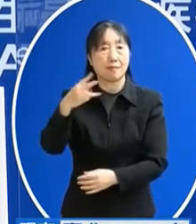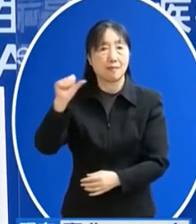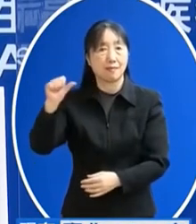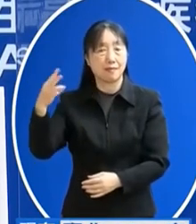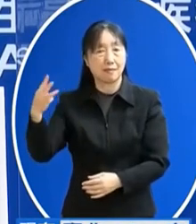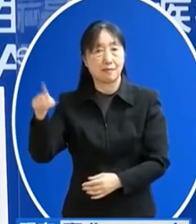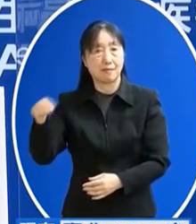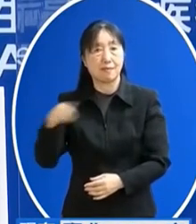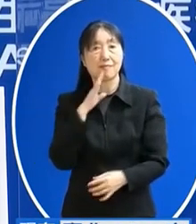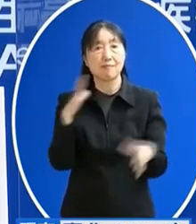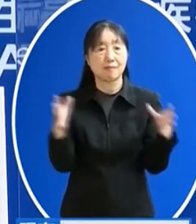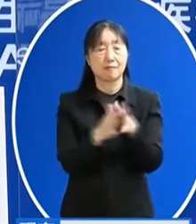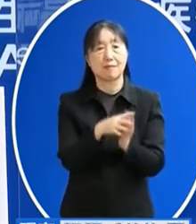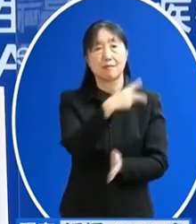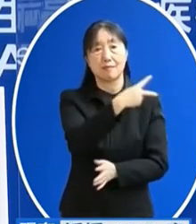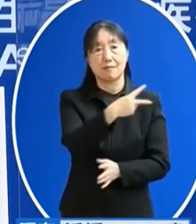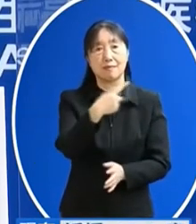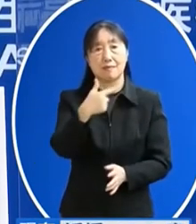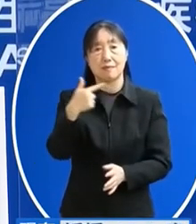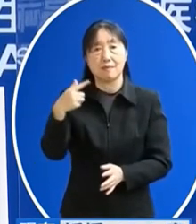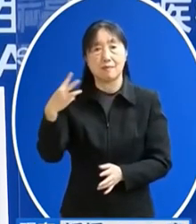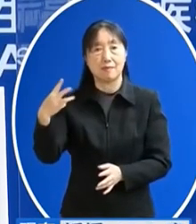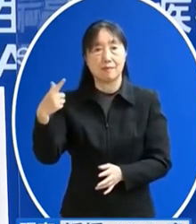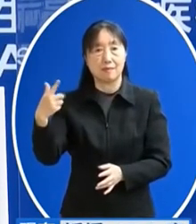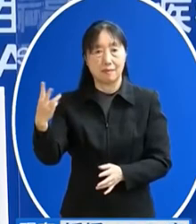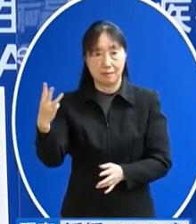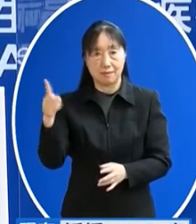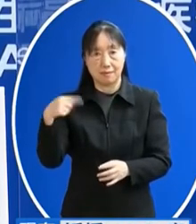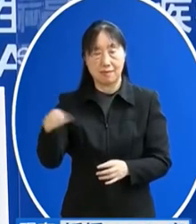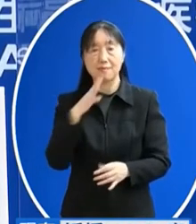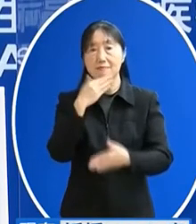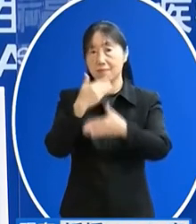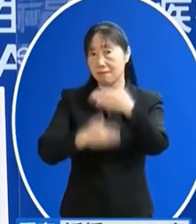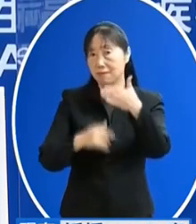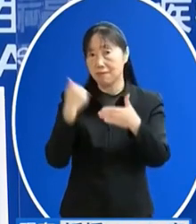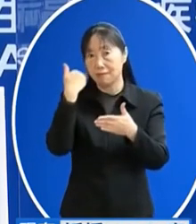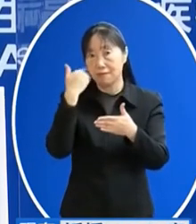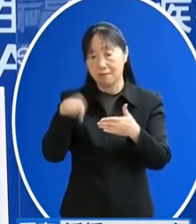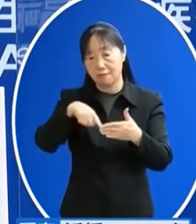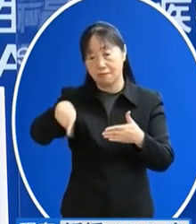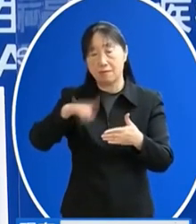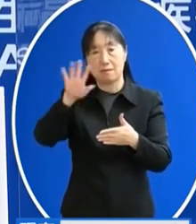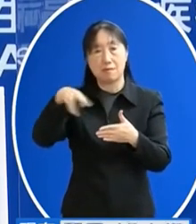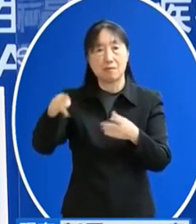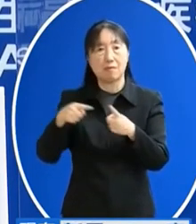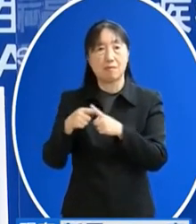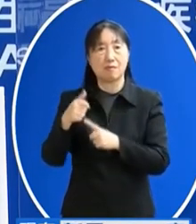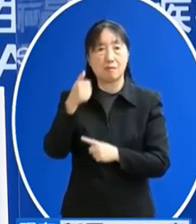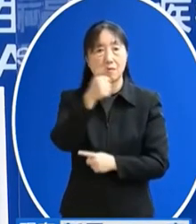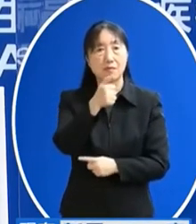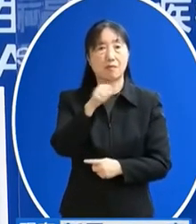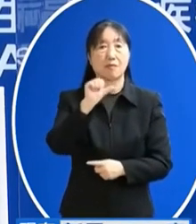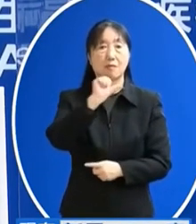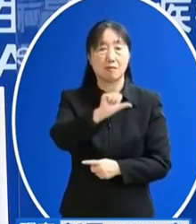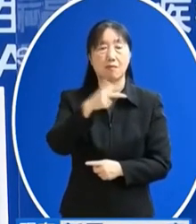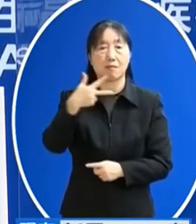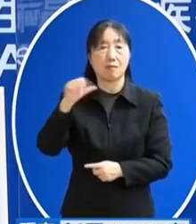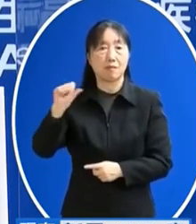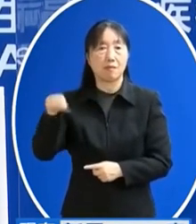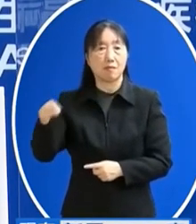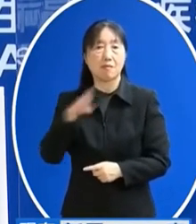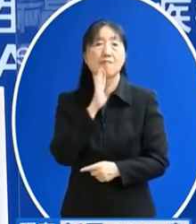人，这所以2663人，那扣除一部分我们认为是不需要的大概575人，所以实